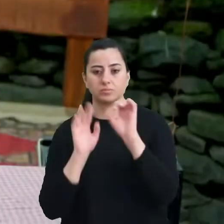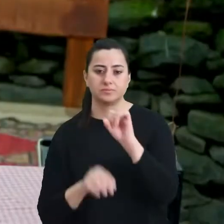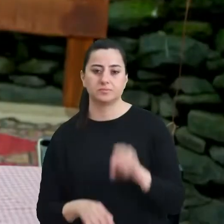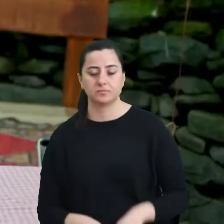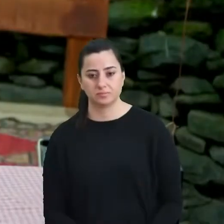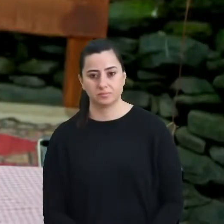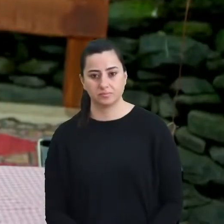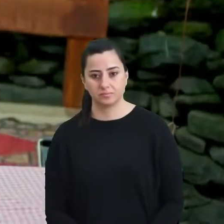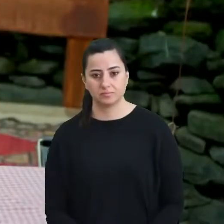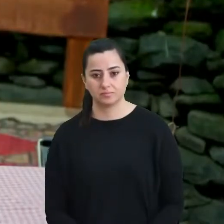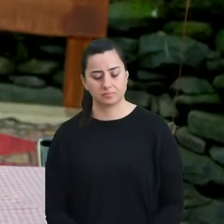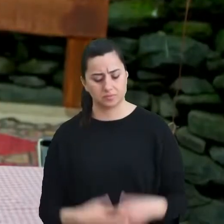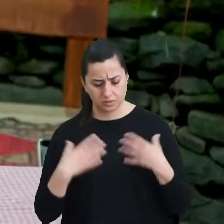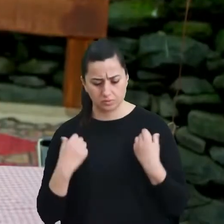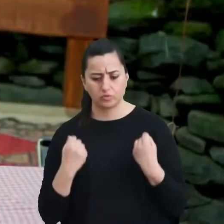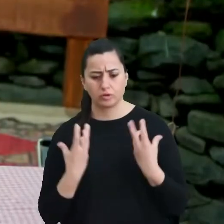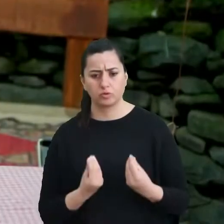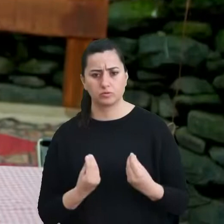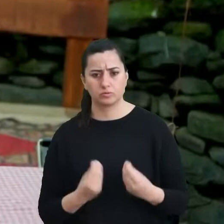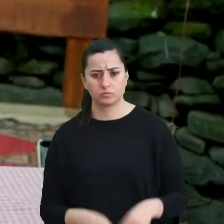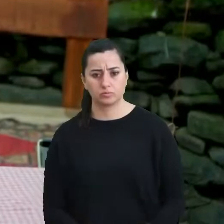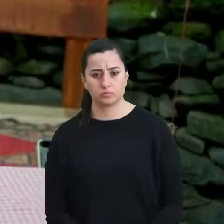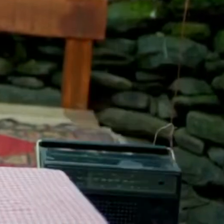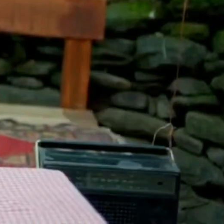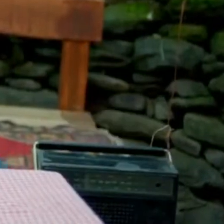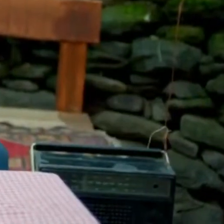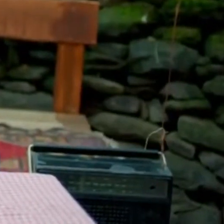Gözlerini sildi. Topla kendin gari.